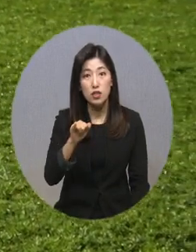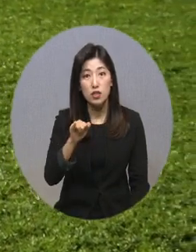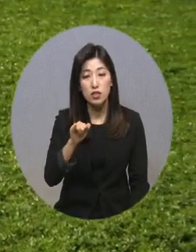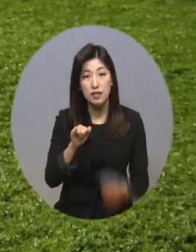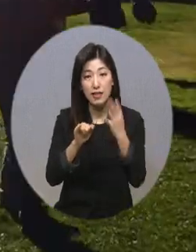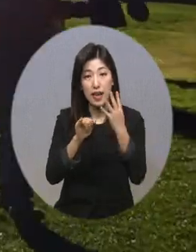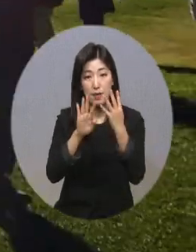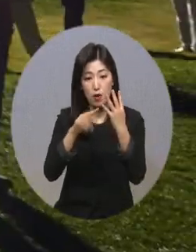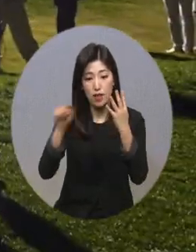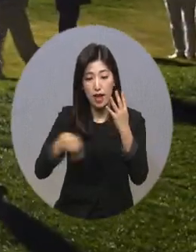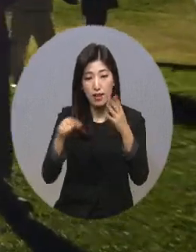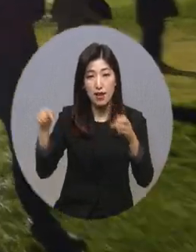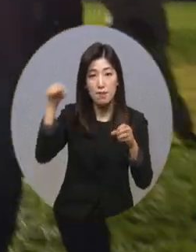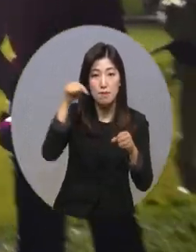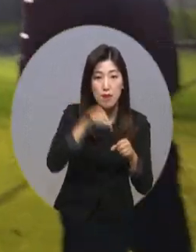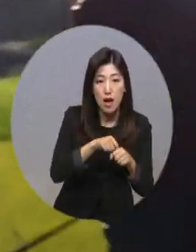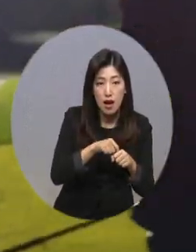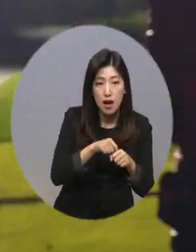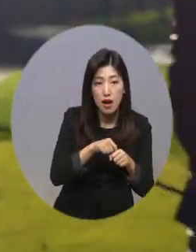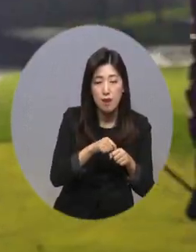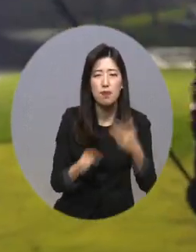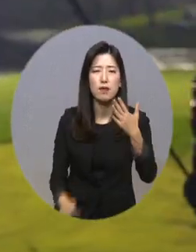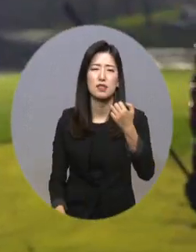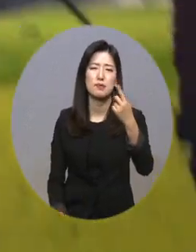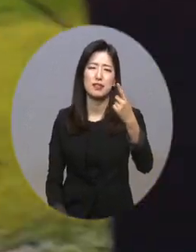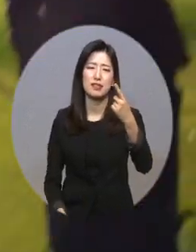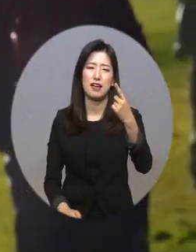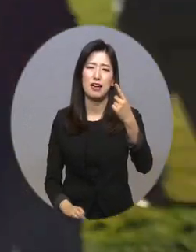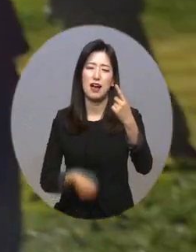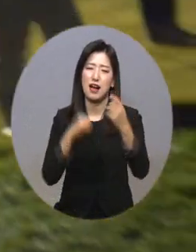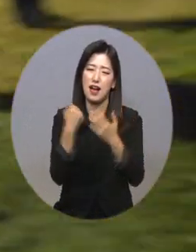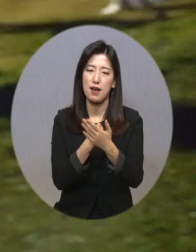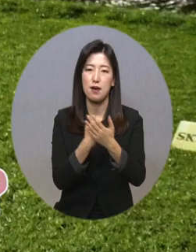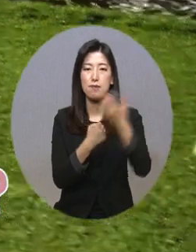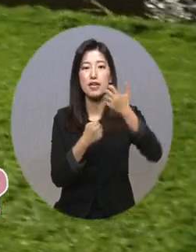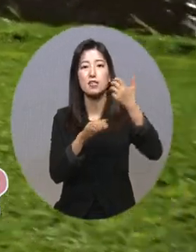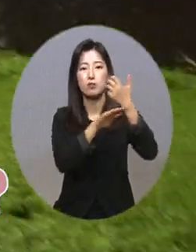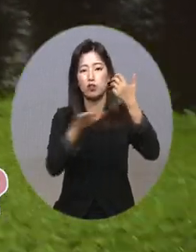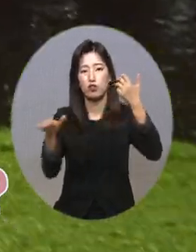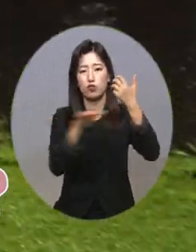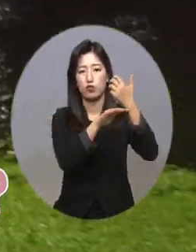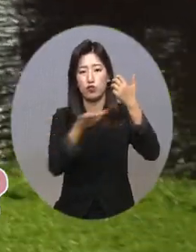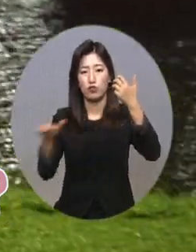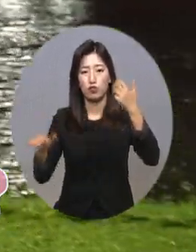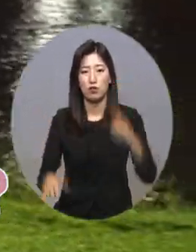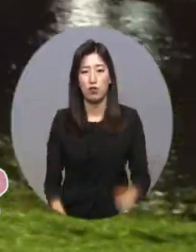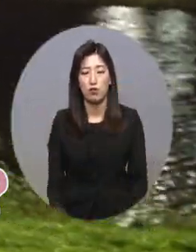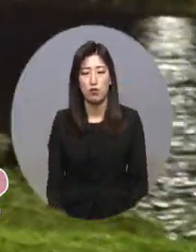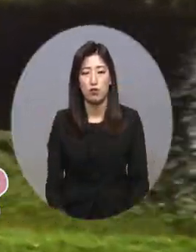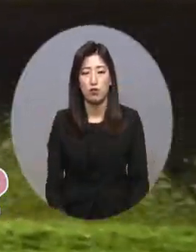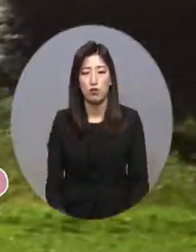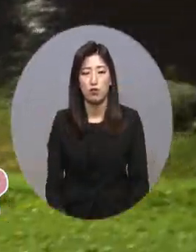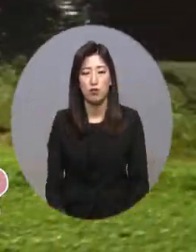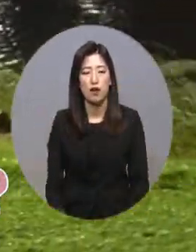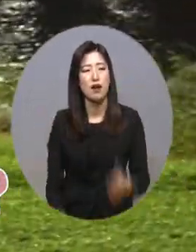으 아이유가 알아야지 민단 직할 부동산입니다 판이라고